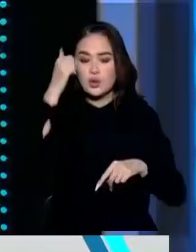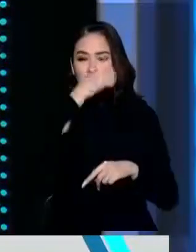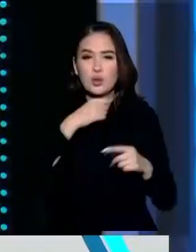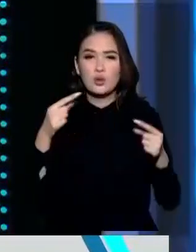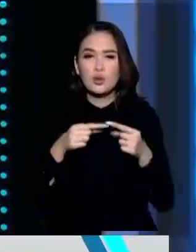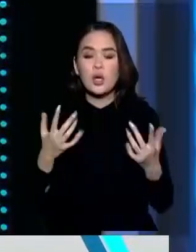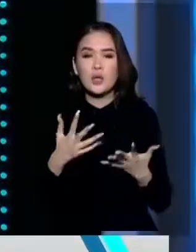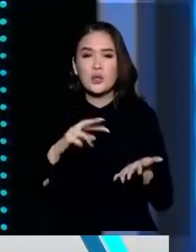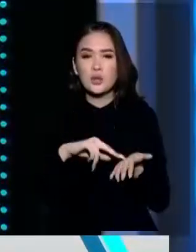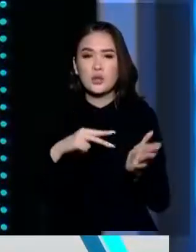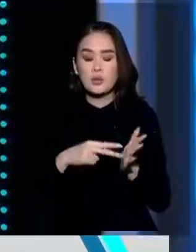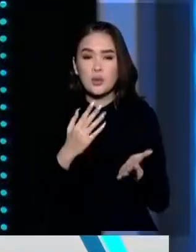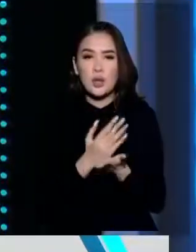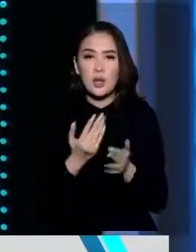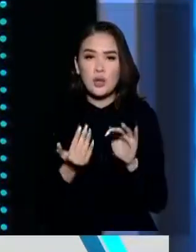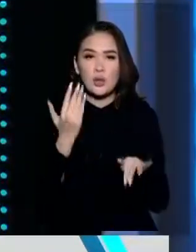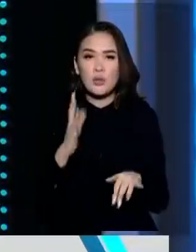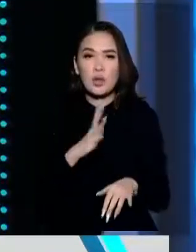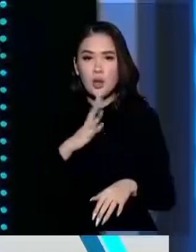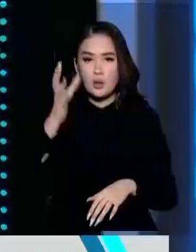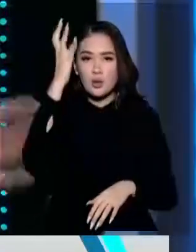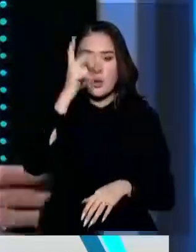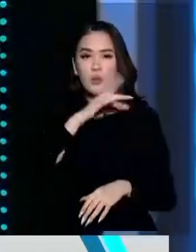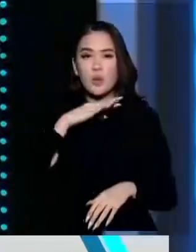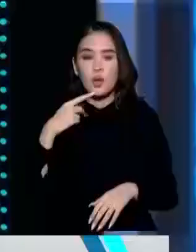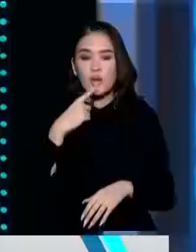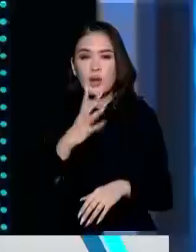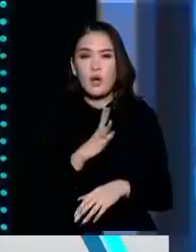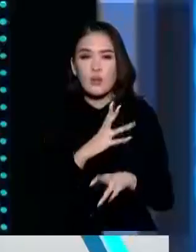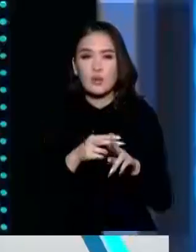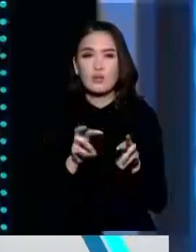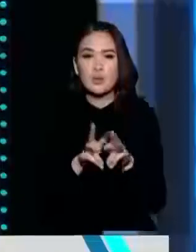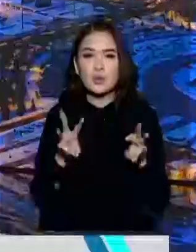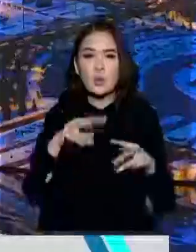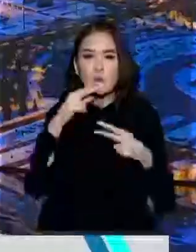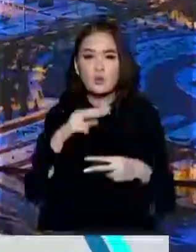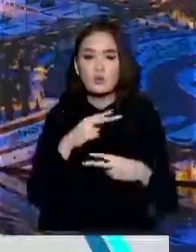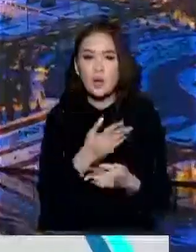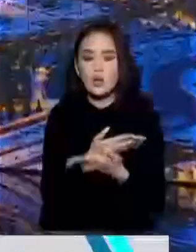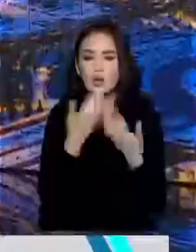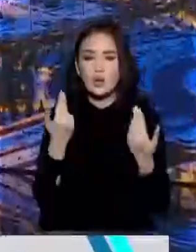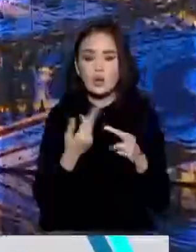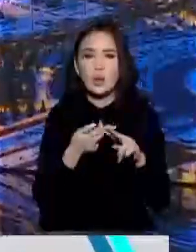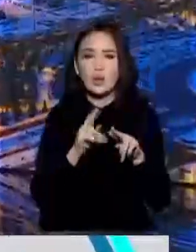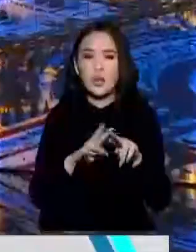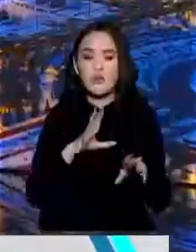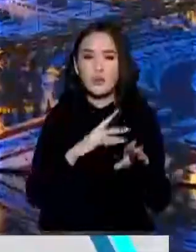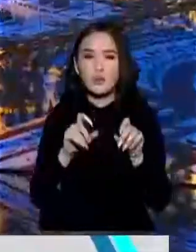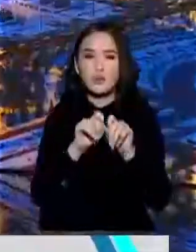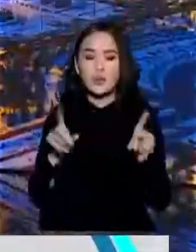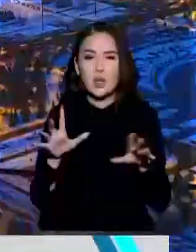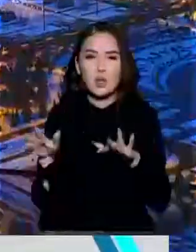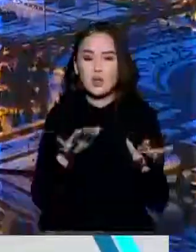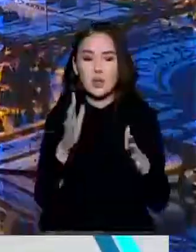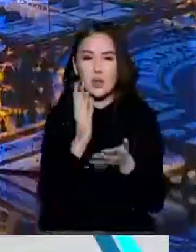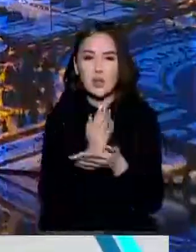қандай жоспарларыңыз бар? Өйткені бұған дейін ғалымдардың көп айтатын, жаңа министрлік бізге көңіл бөлмейді. Дәл солай. Дәл солай. Мектеппен айналып жатыр, ал